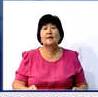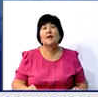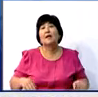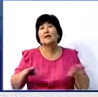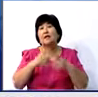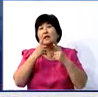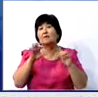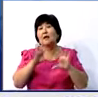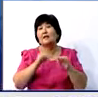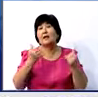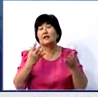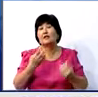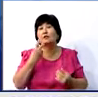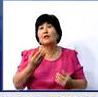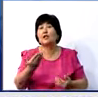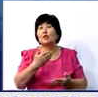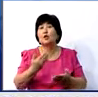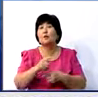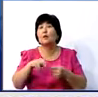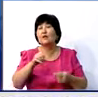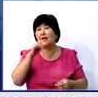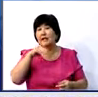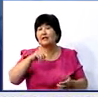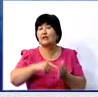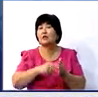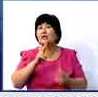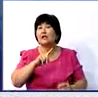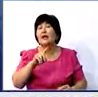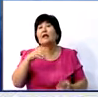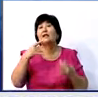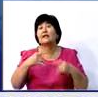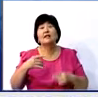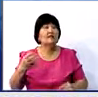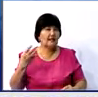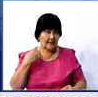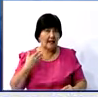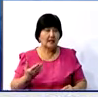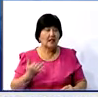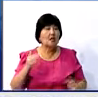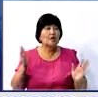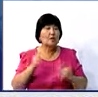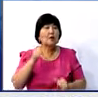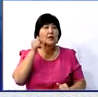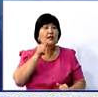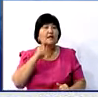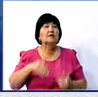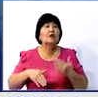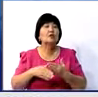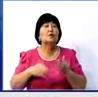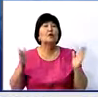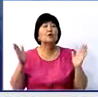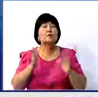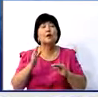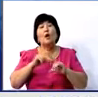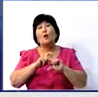Такова информационная картина дня. Смотрите наши новости через портал kasterka.kz на сайте телеканала Қызылорда. И о погоде на завтра. Спонсор прогноза